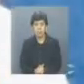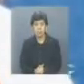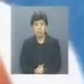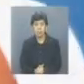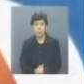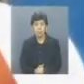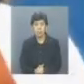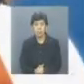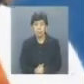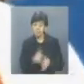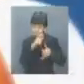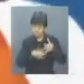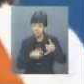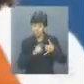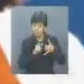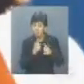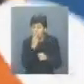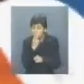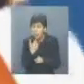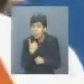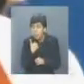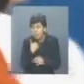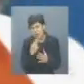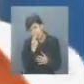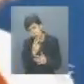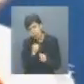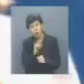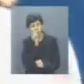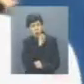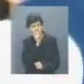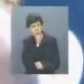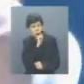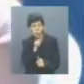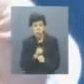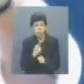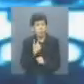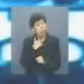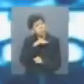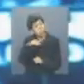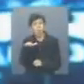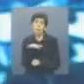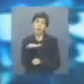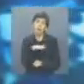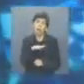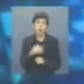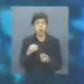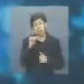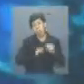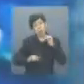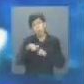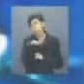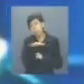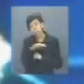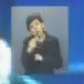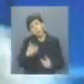ปแม้ภาพของวิทนีย์ที่ปรากฏในระยะหลังจะเป็นภาพการร้องเพลงด้วยน้ำเสียงที่แหบแห้งการแสดงที่ถดถอยรวมถึงภาพชี